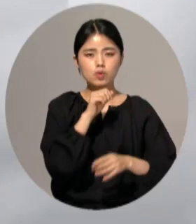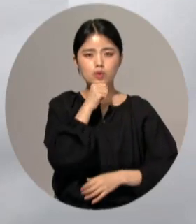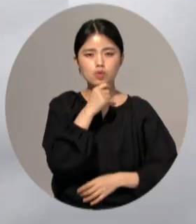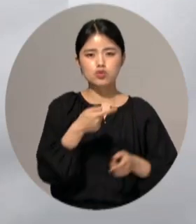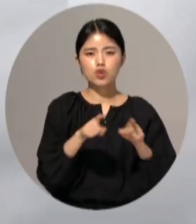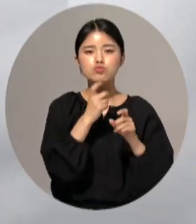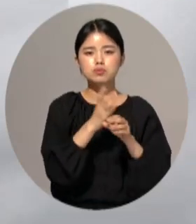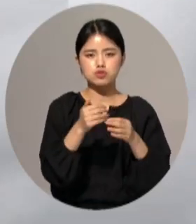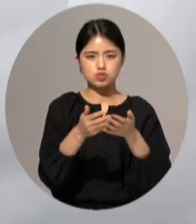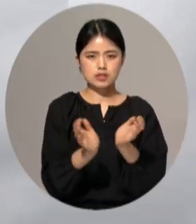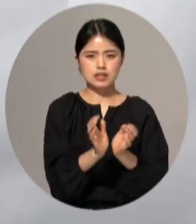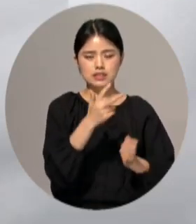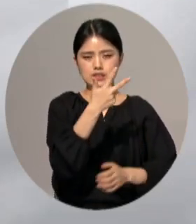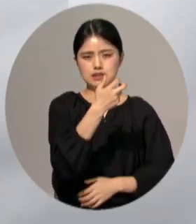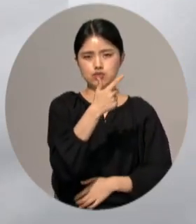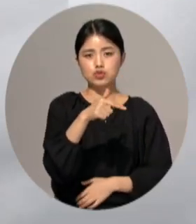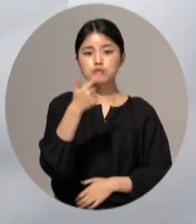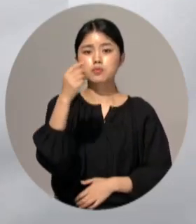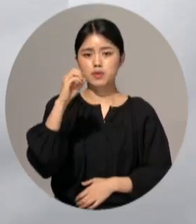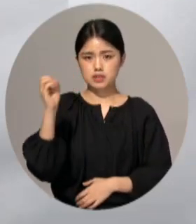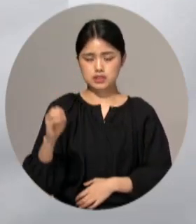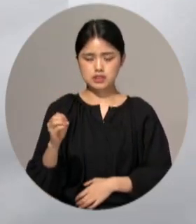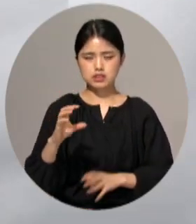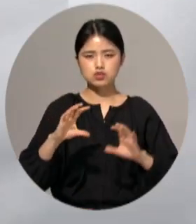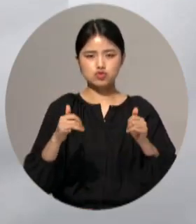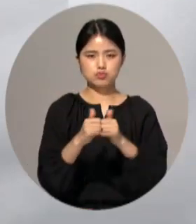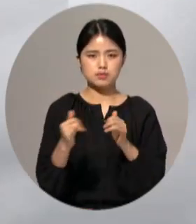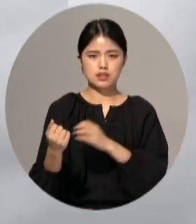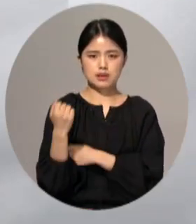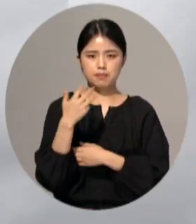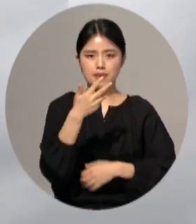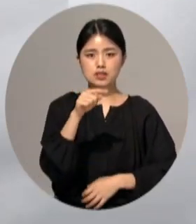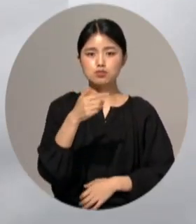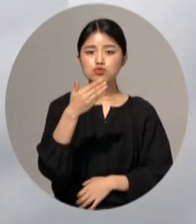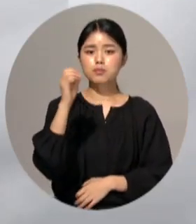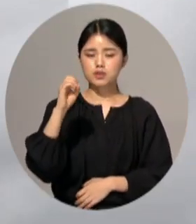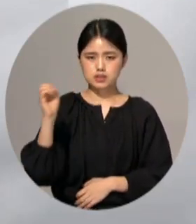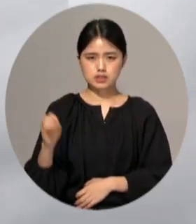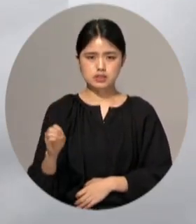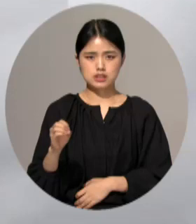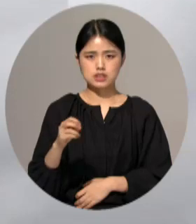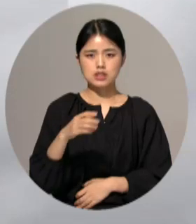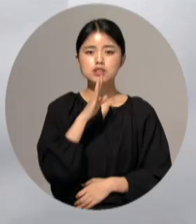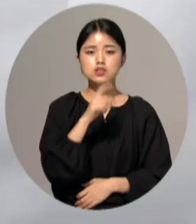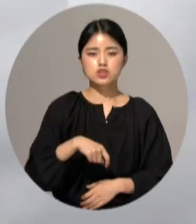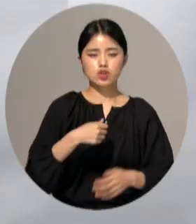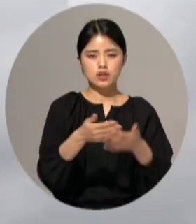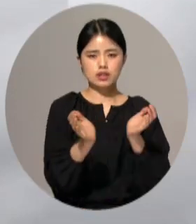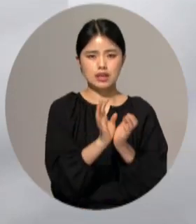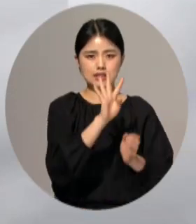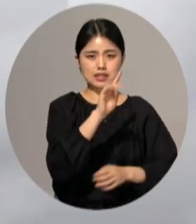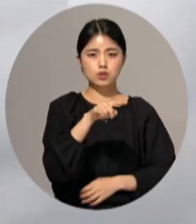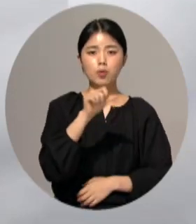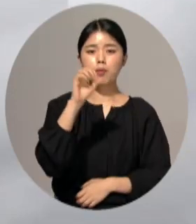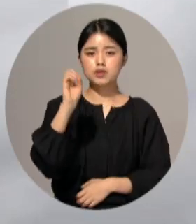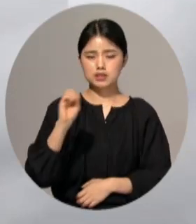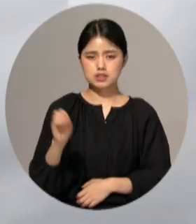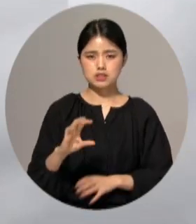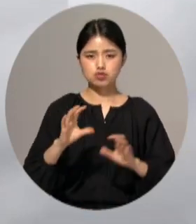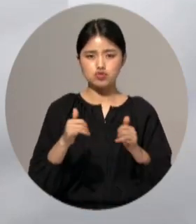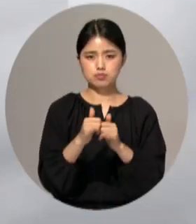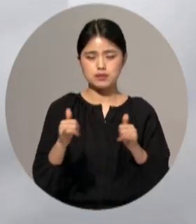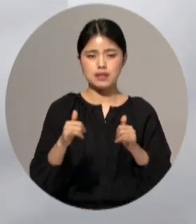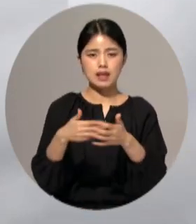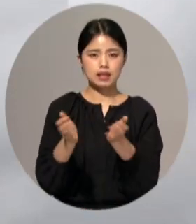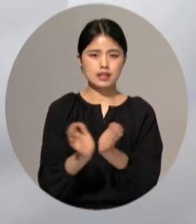76.6% 로 가장 높았고 국민의 힘 8.9% 정의당 4.5% 국민